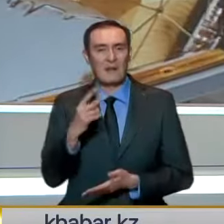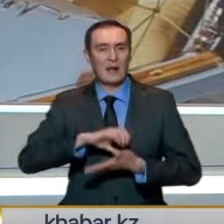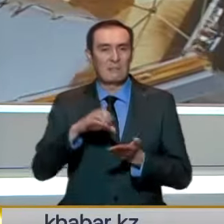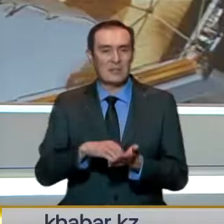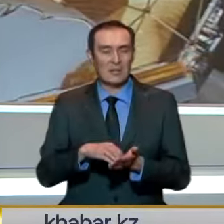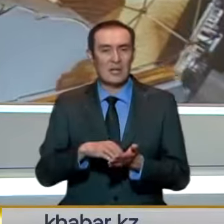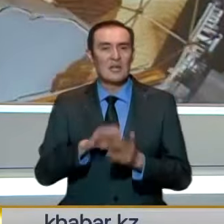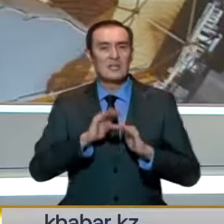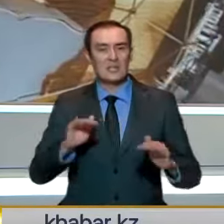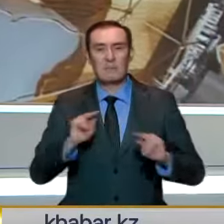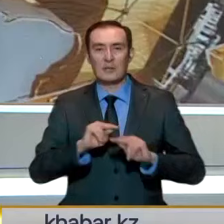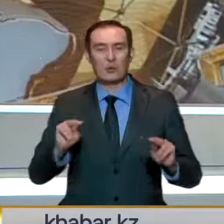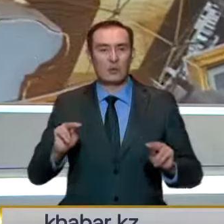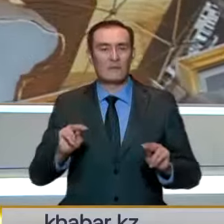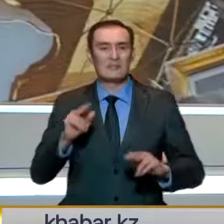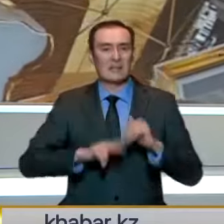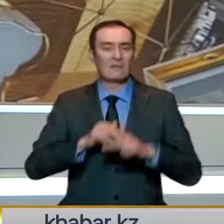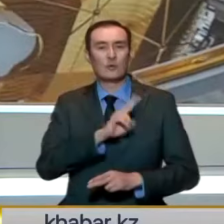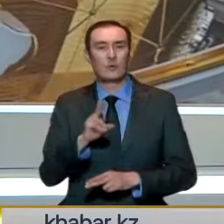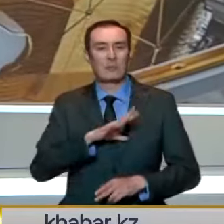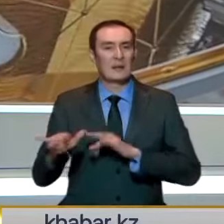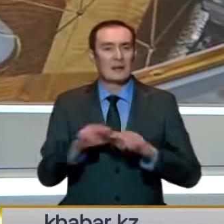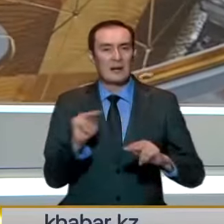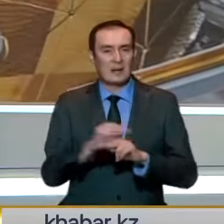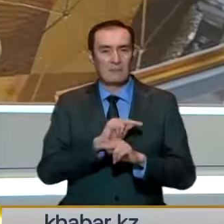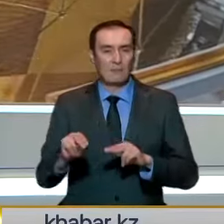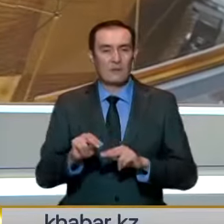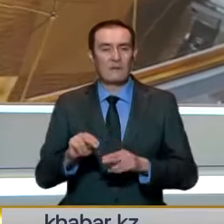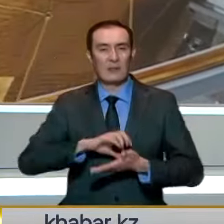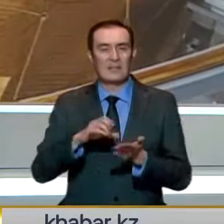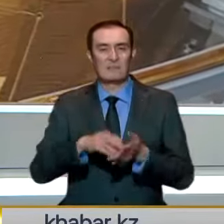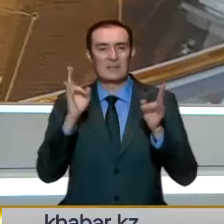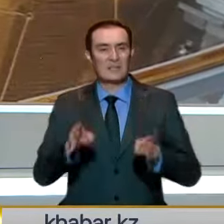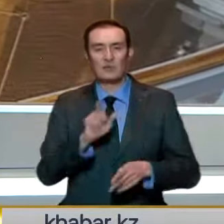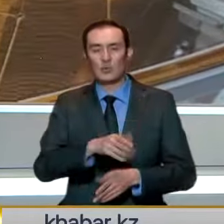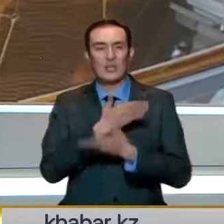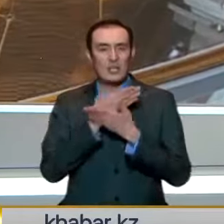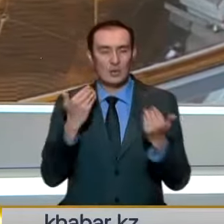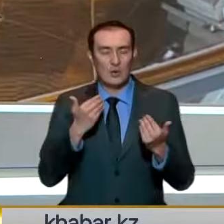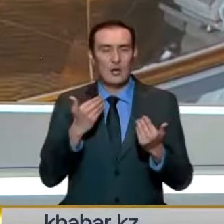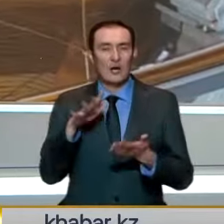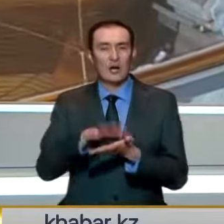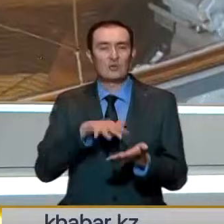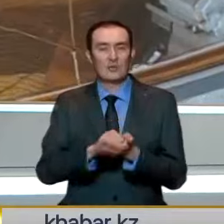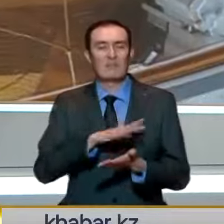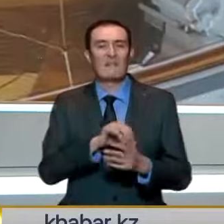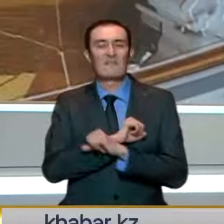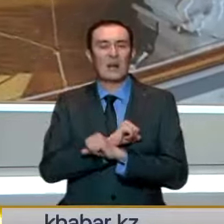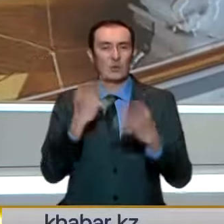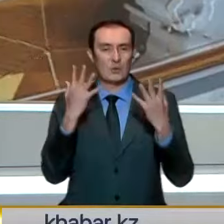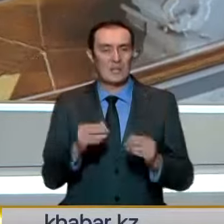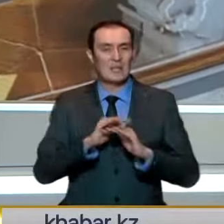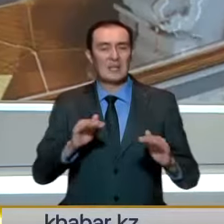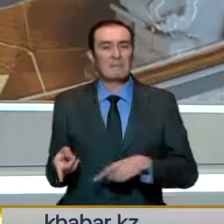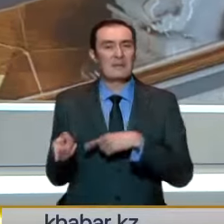кабинета. Среди детей, педагогов и строителей, которые проводили капитальный ремонт в классах, пострадавших нет. Разрушение было в выходной день.